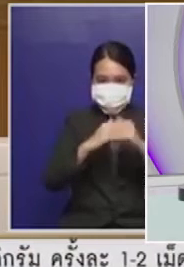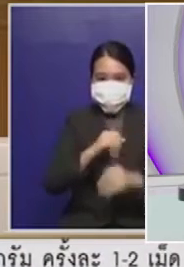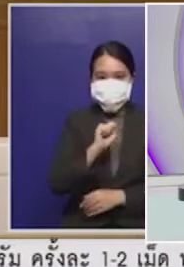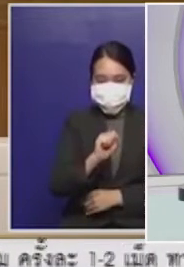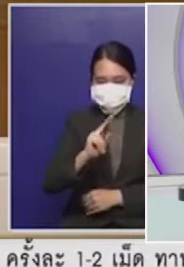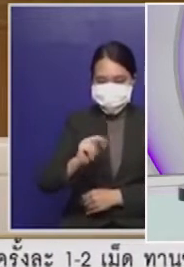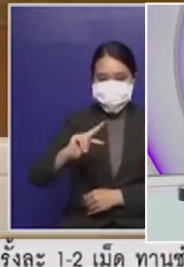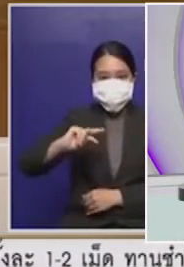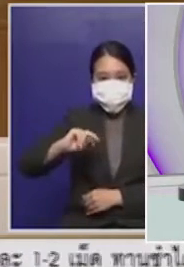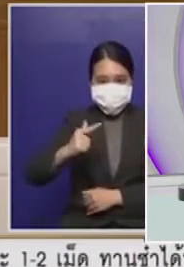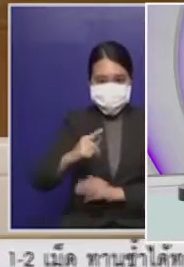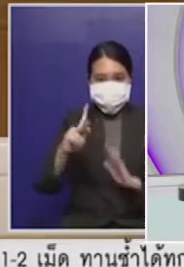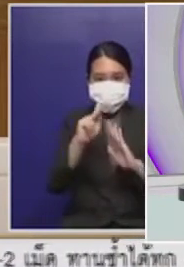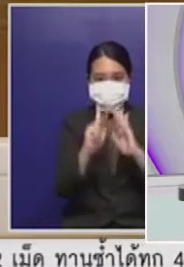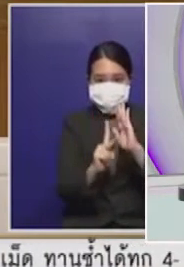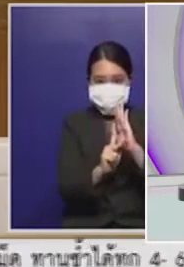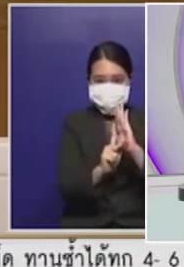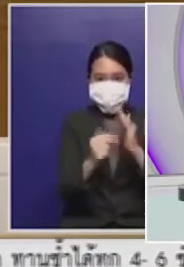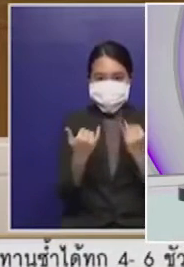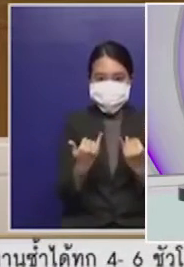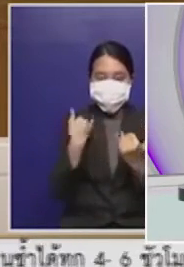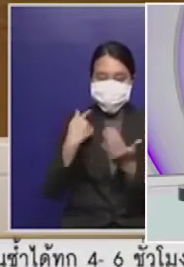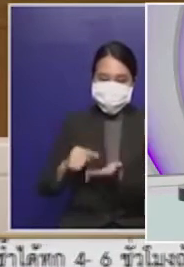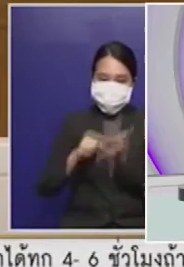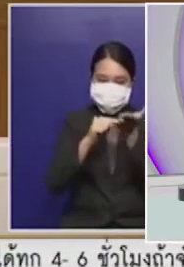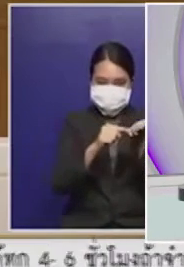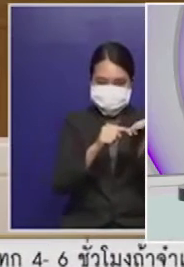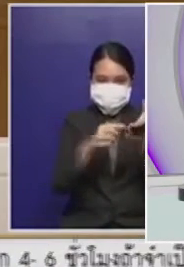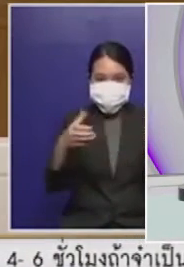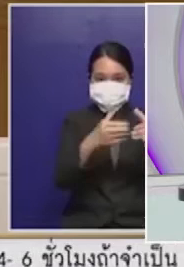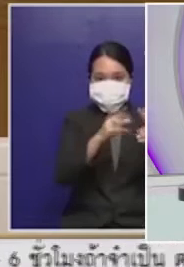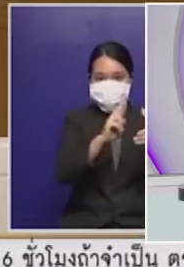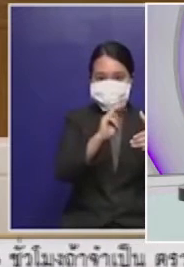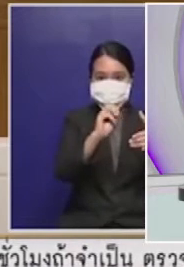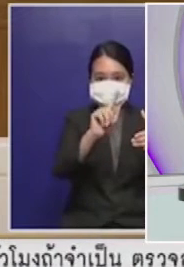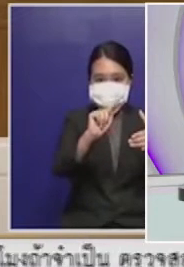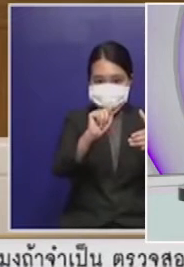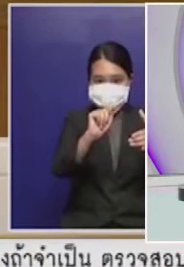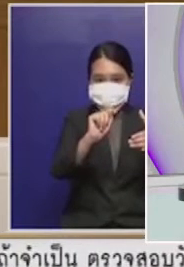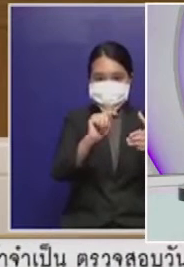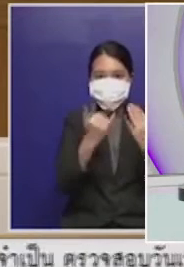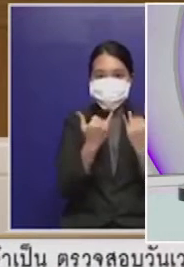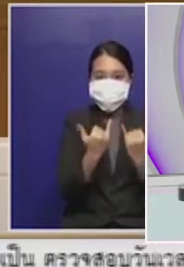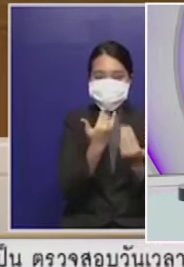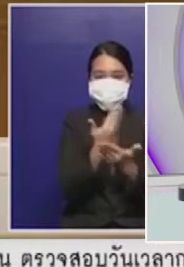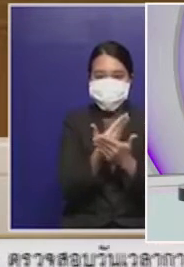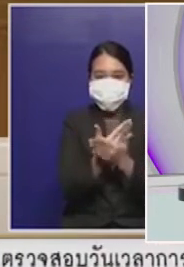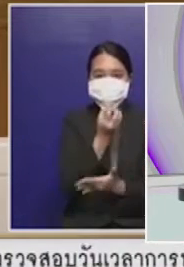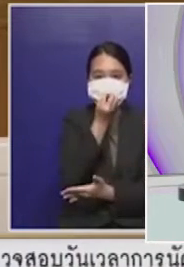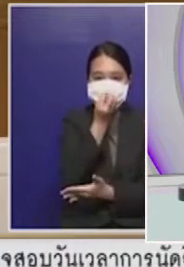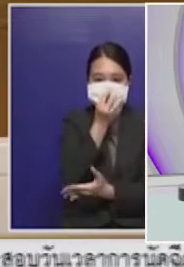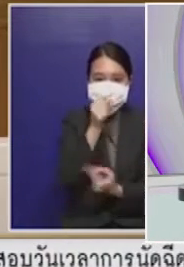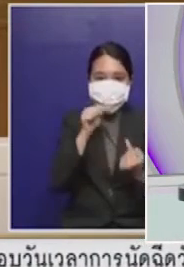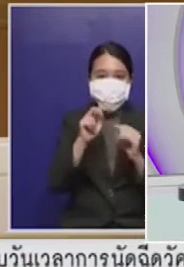สินเชื่อเพิ่มเติมพรรคชำระหนี้หรือยืดเวลาพรชำระหนี้เป็นต้นส่วนข้อท้วงติงของสสเช่นการคุ้มครองทุกกลุ่มเป้า